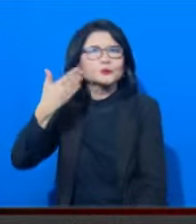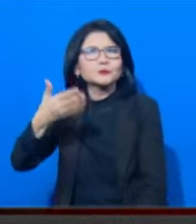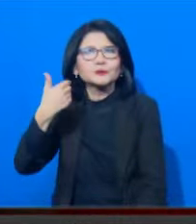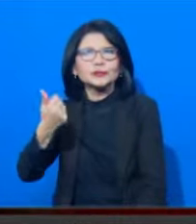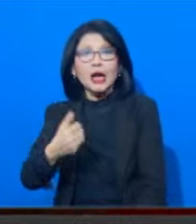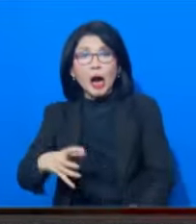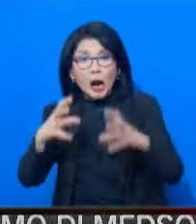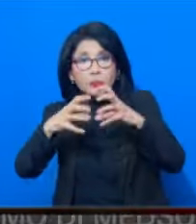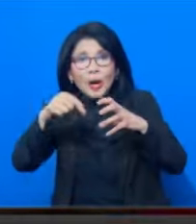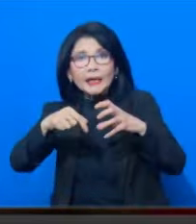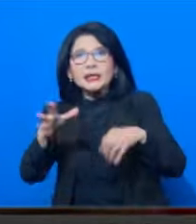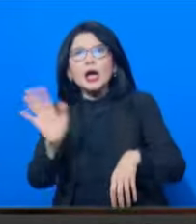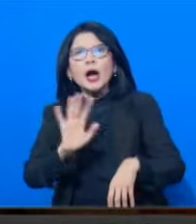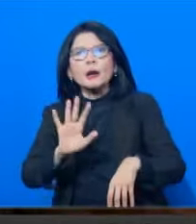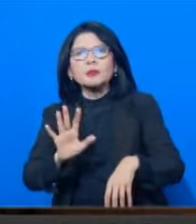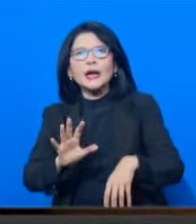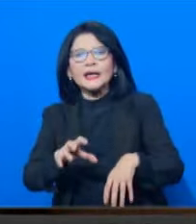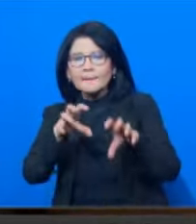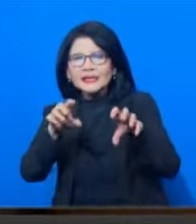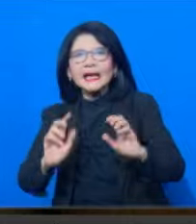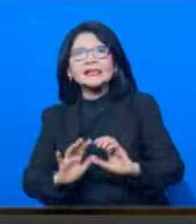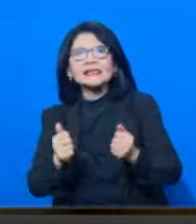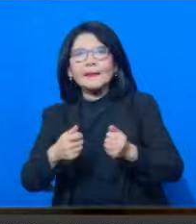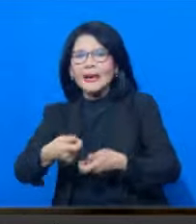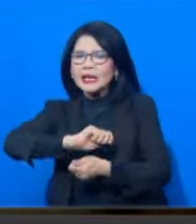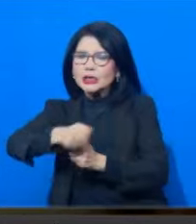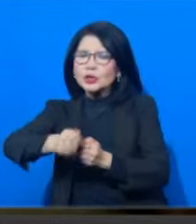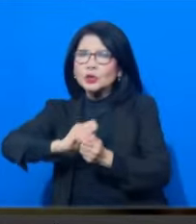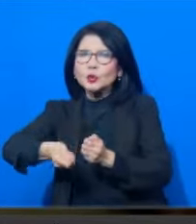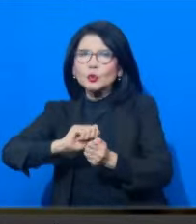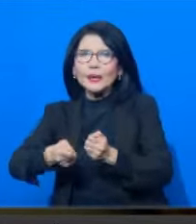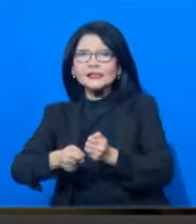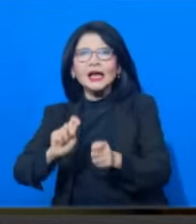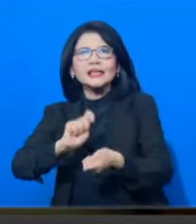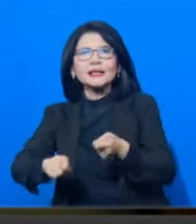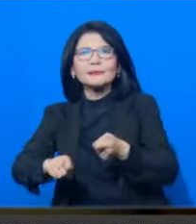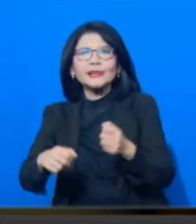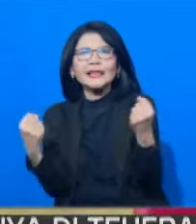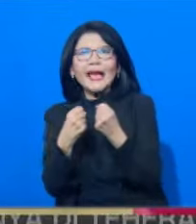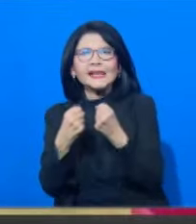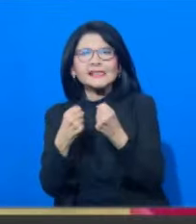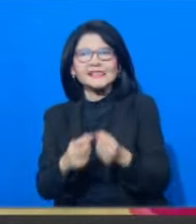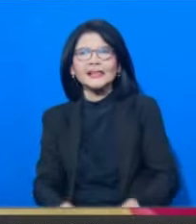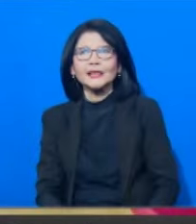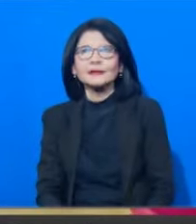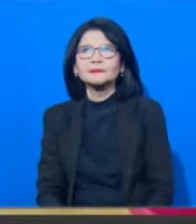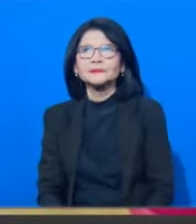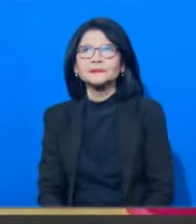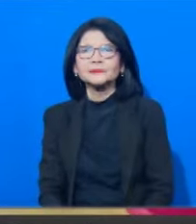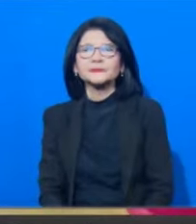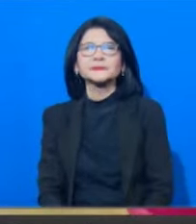yang di depan ini bukan pajangan, tetapi siap dikupas dan diolah menjadi es teler dan segar. Biasanya